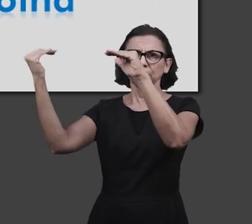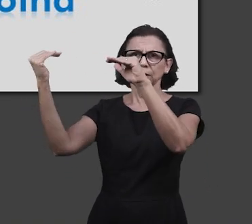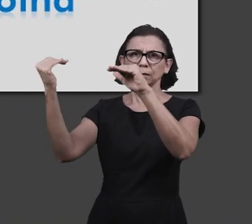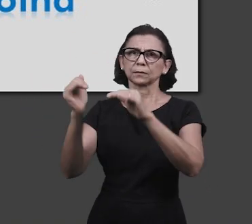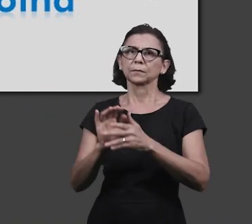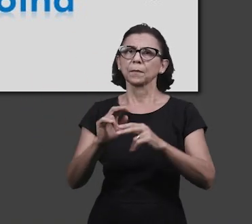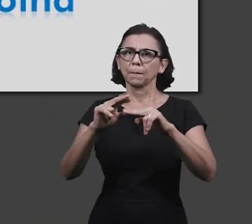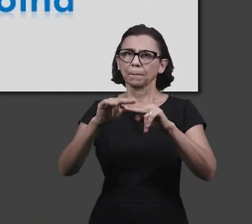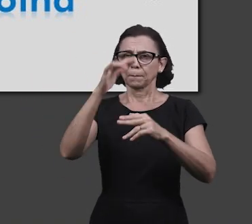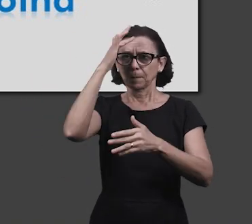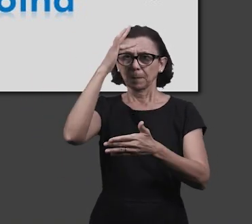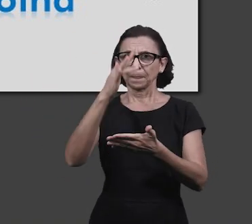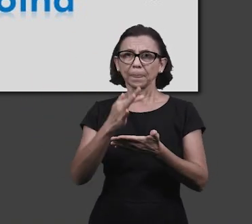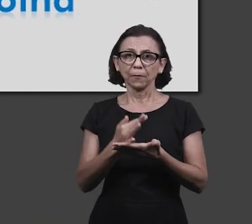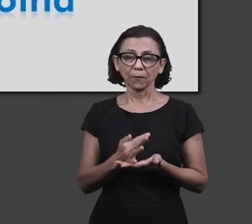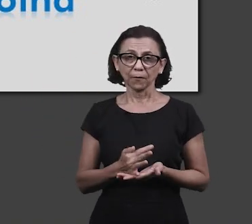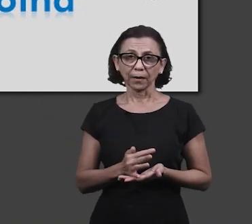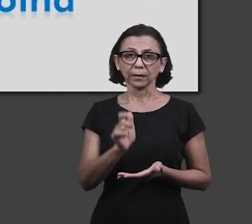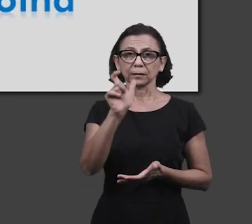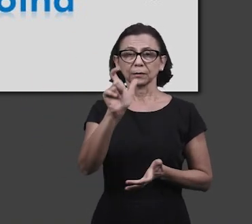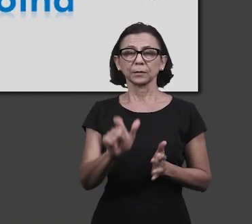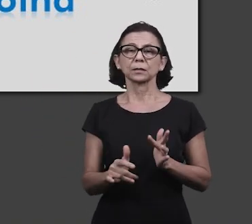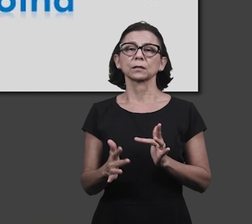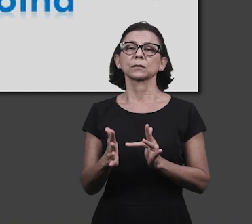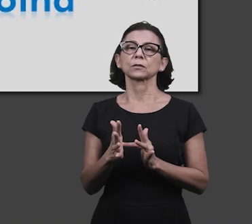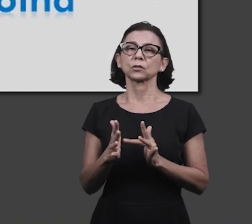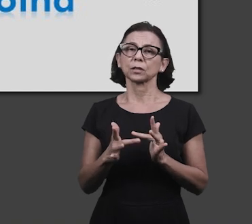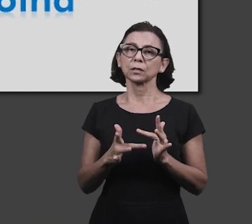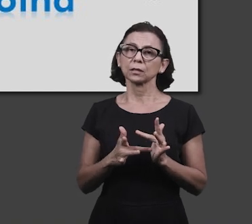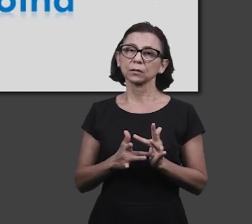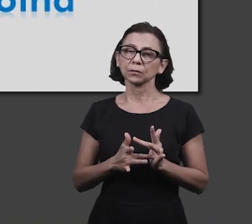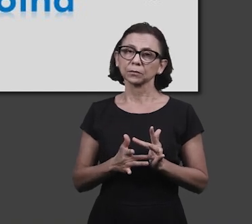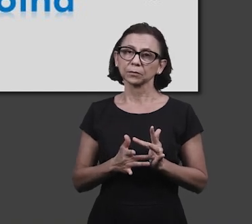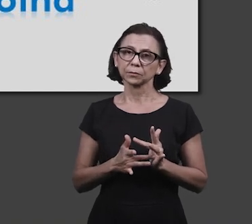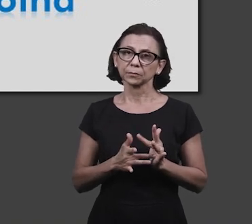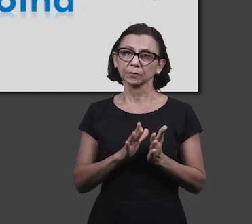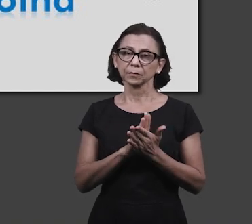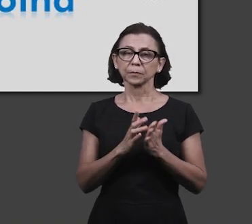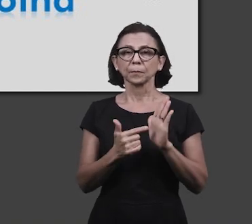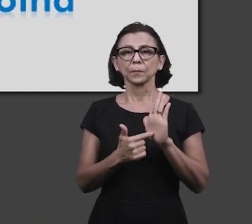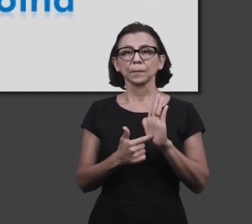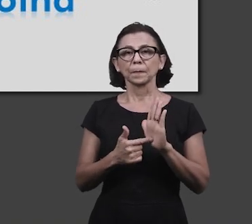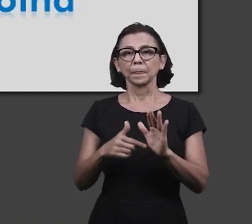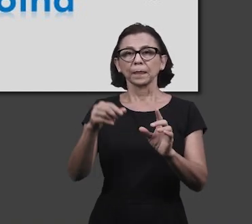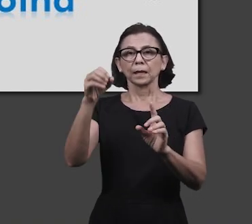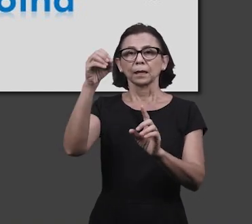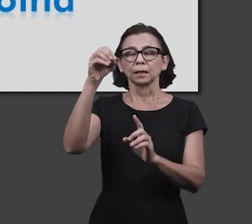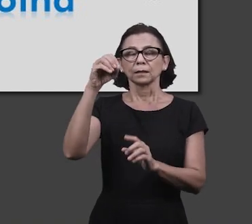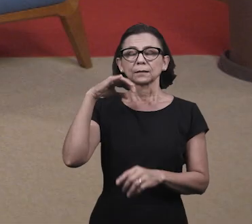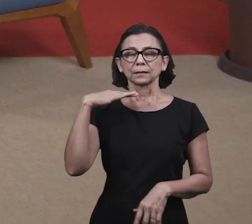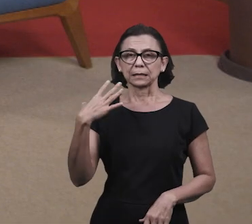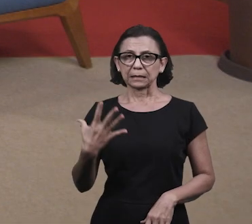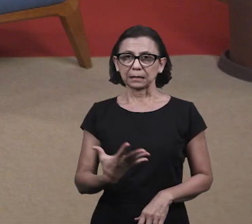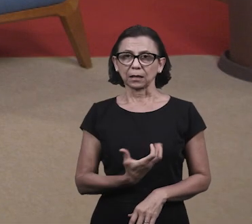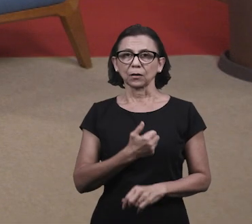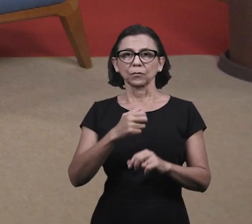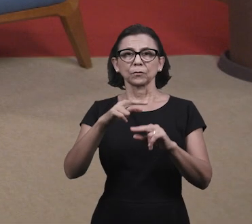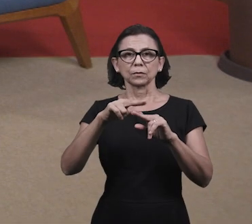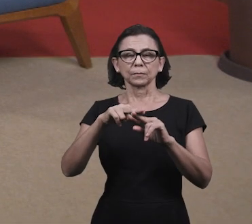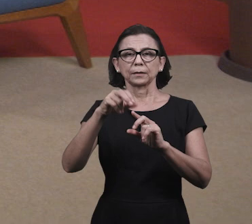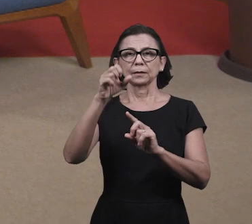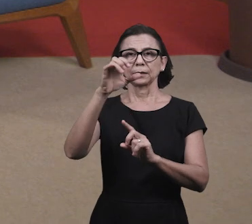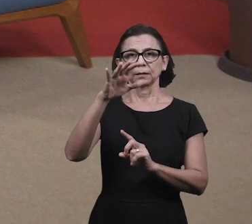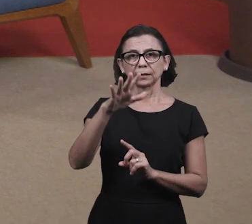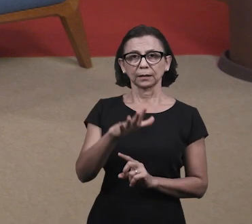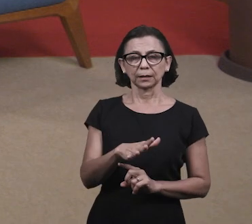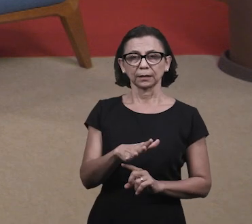souveraineté de Dieu. Et par le moyen de la foi en Jésus. C'est cela, n'est-ce pas, Daniel? Par la grâce, vous êtes sauvés par le moyen